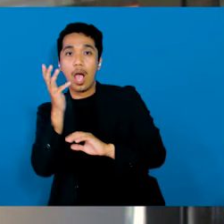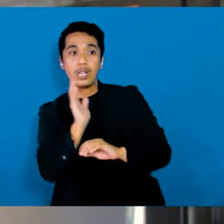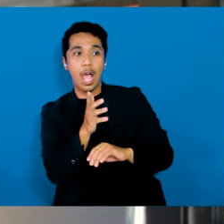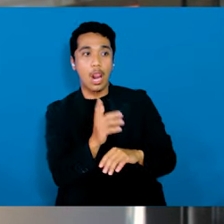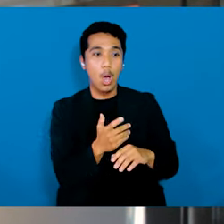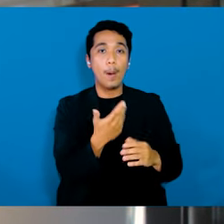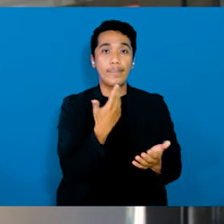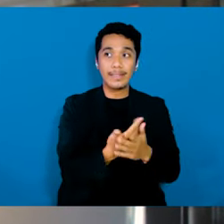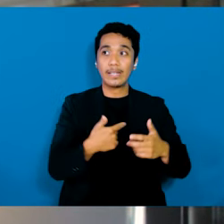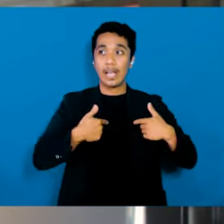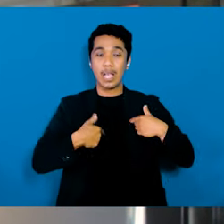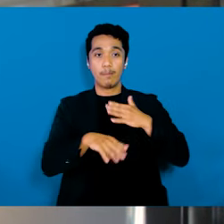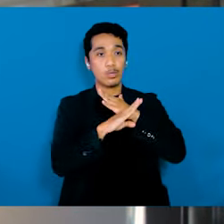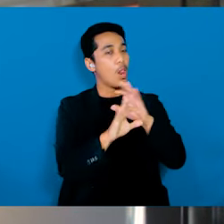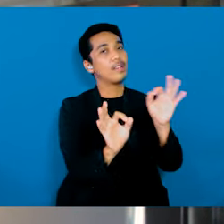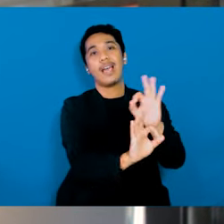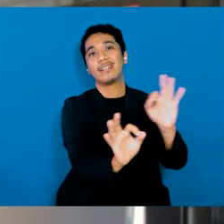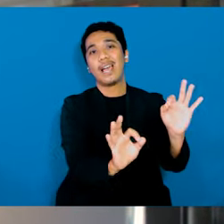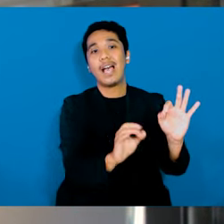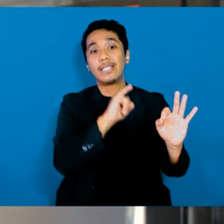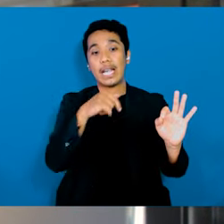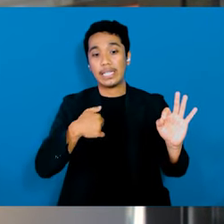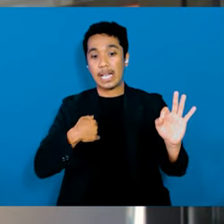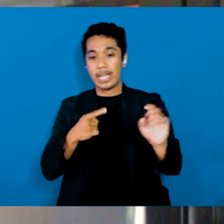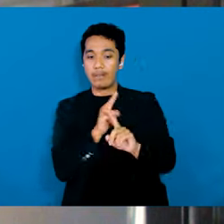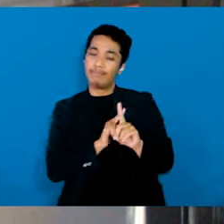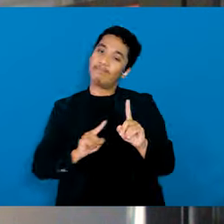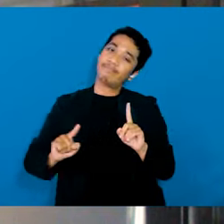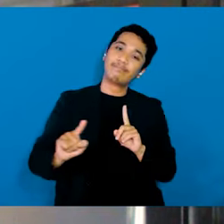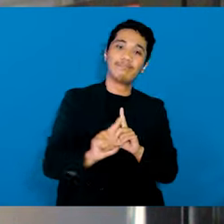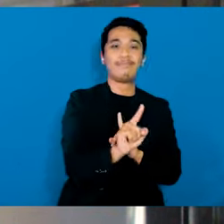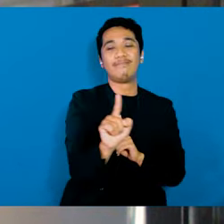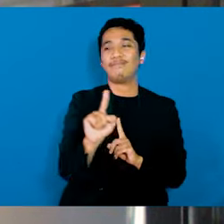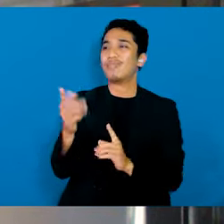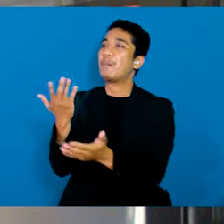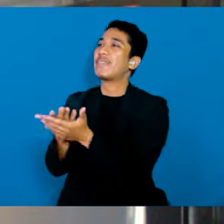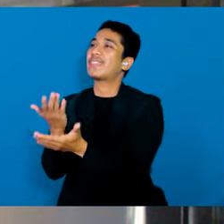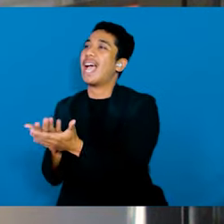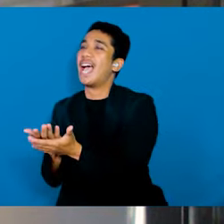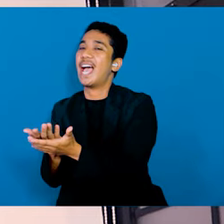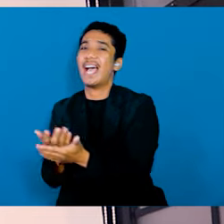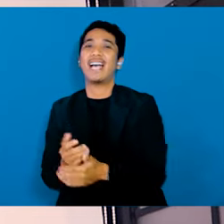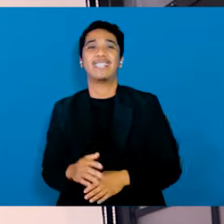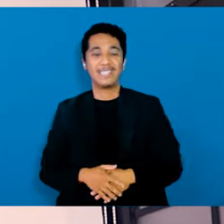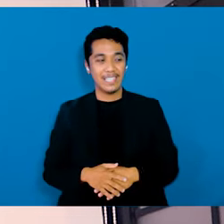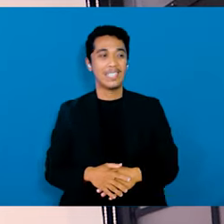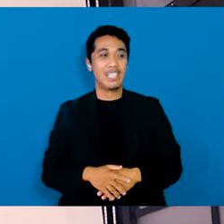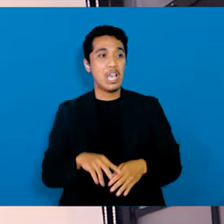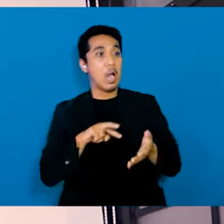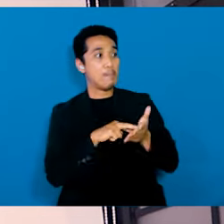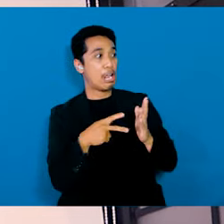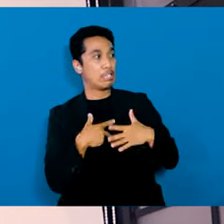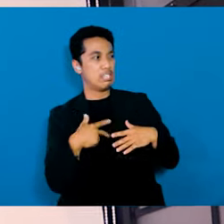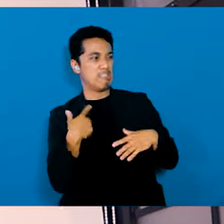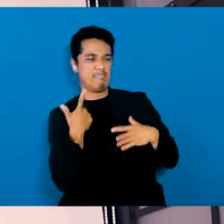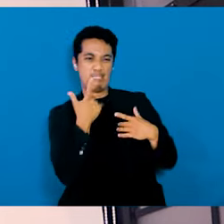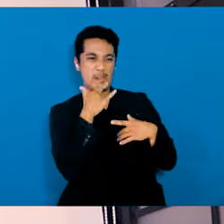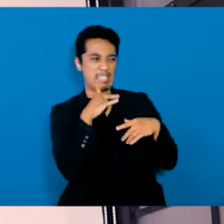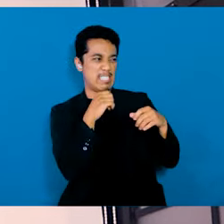enggak ada yang berani menolak. Akhirnya saya yang berada di depan, begitu aman. Gitu. Berarti galak dari dulu